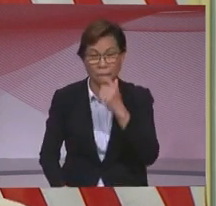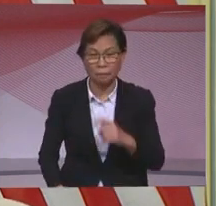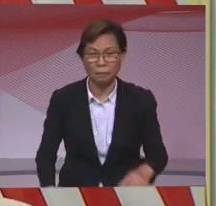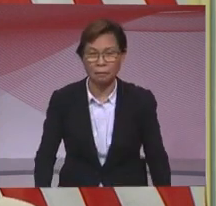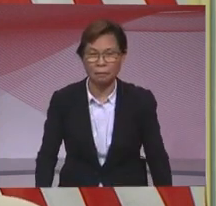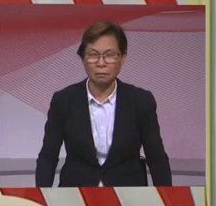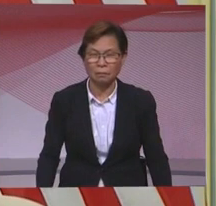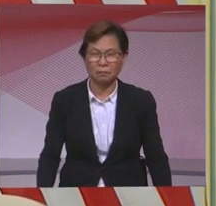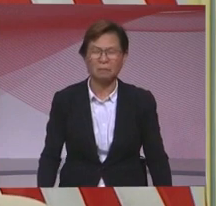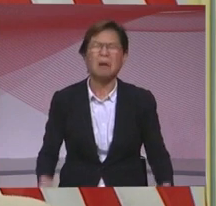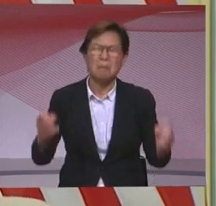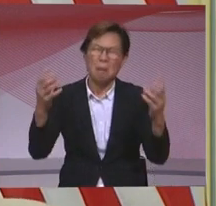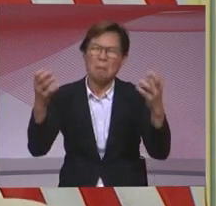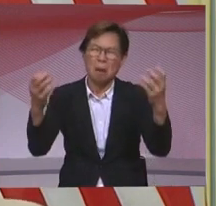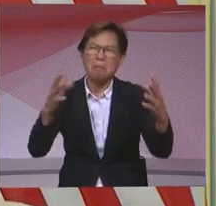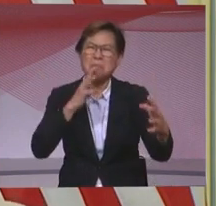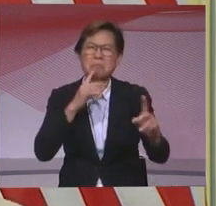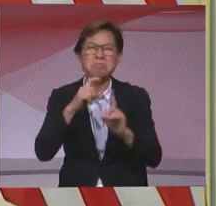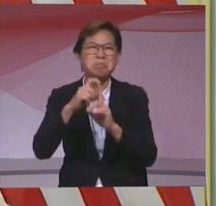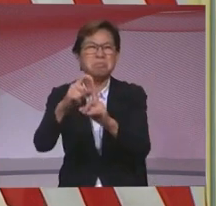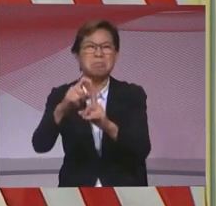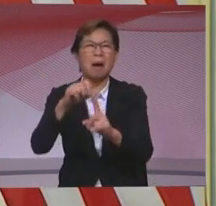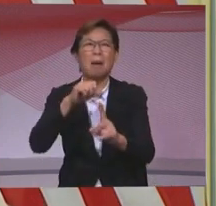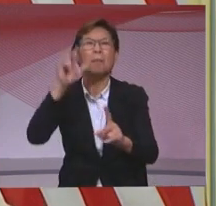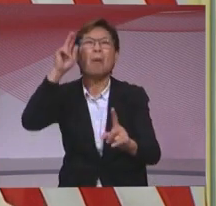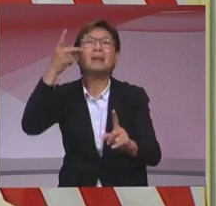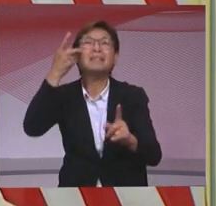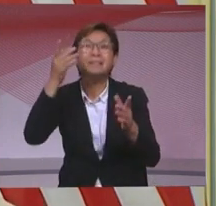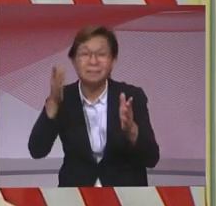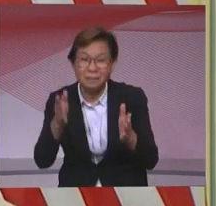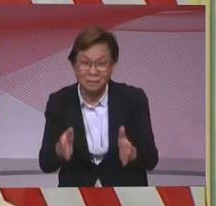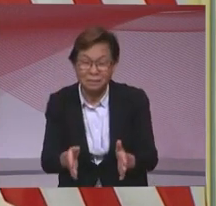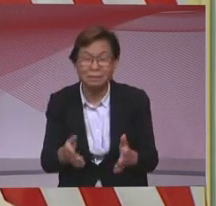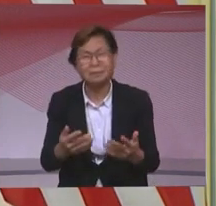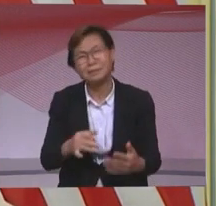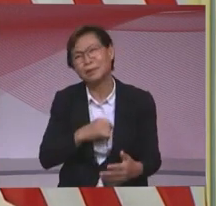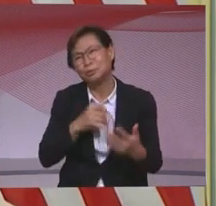Oh, ramai yang kata ahli politik. Saya dah maklumkan.